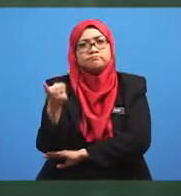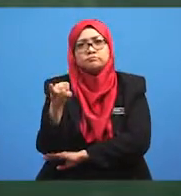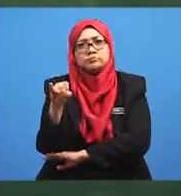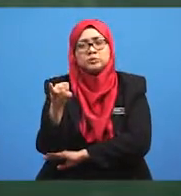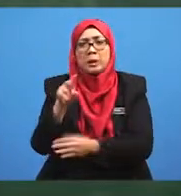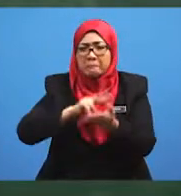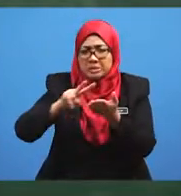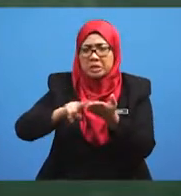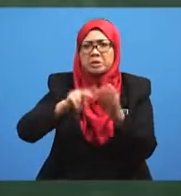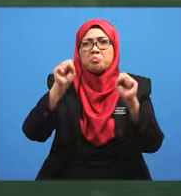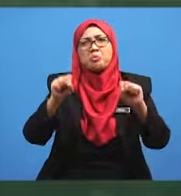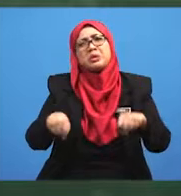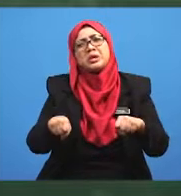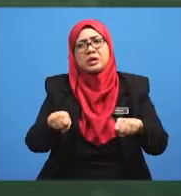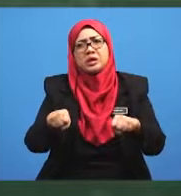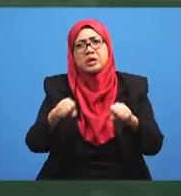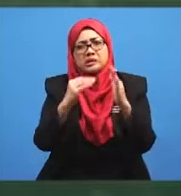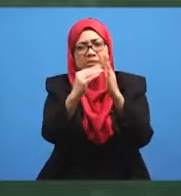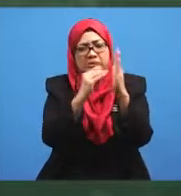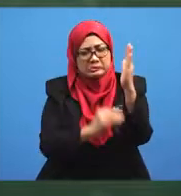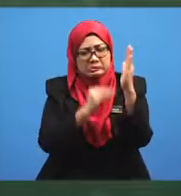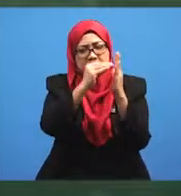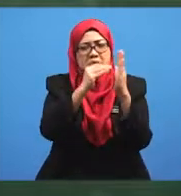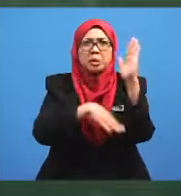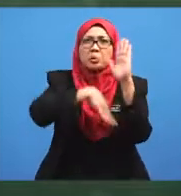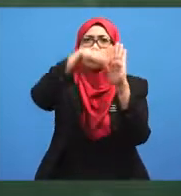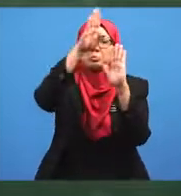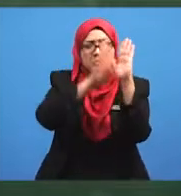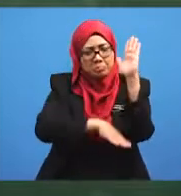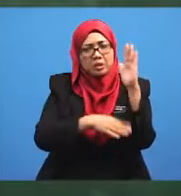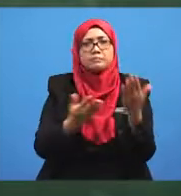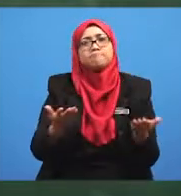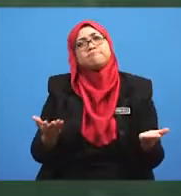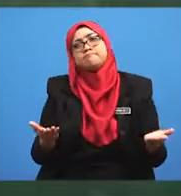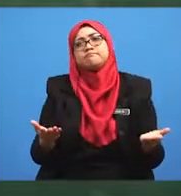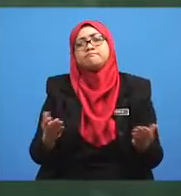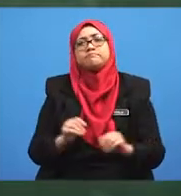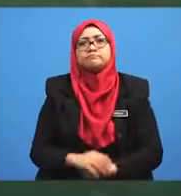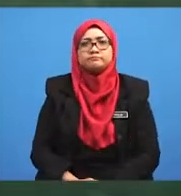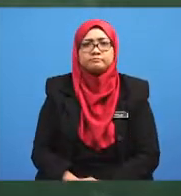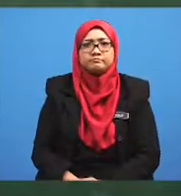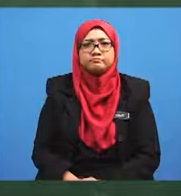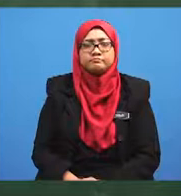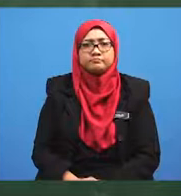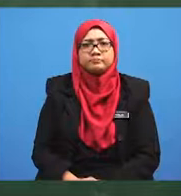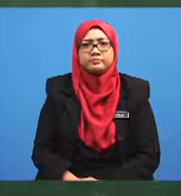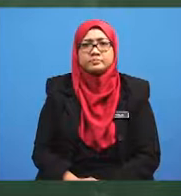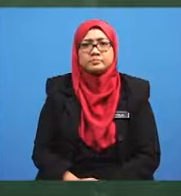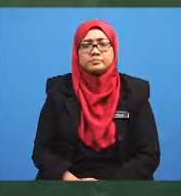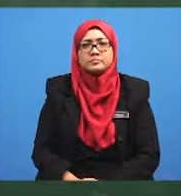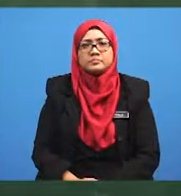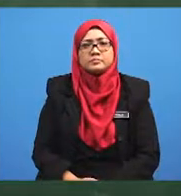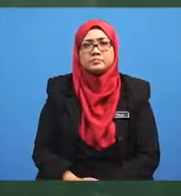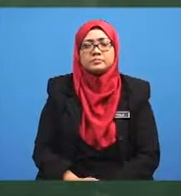menunjukkan perbezaan sama ada paras susu kurang atau lebih dari sepatutnya. Jadi alfa tidak